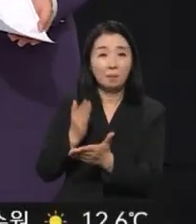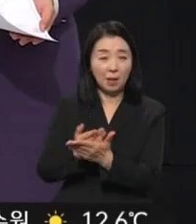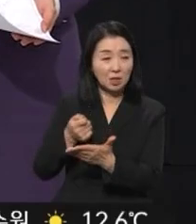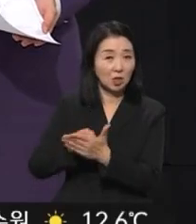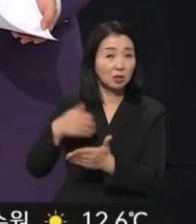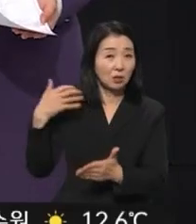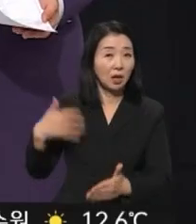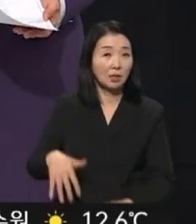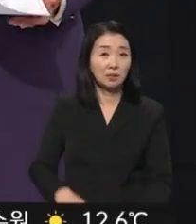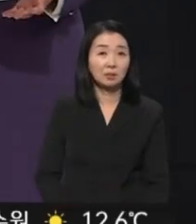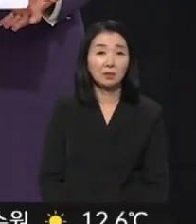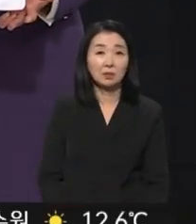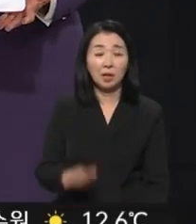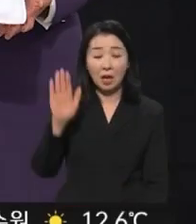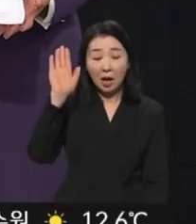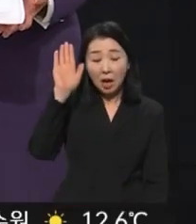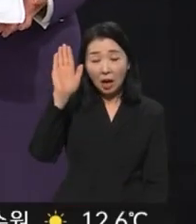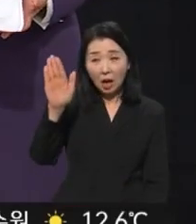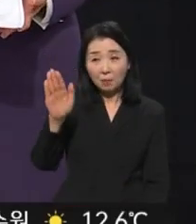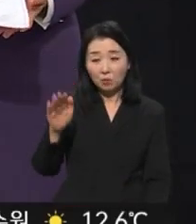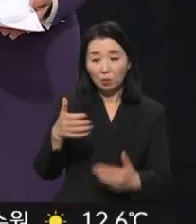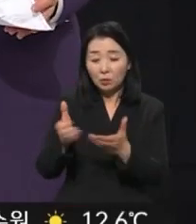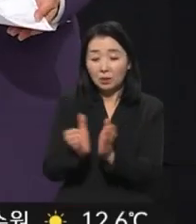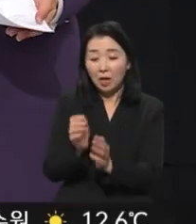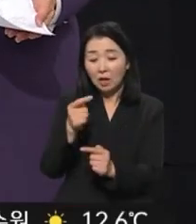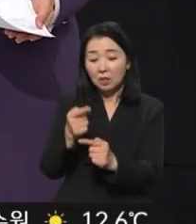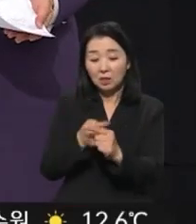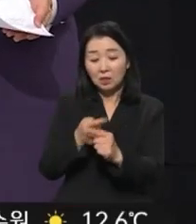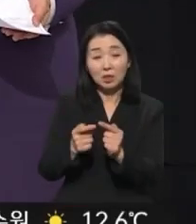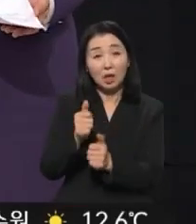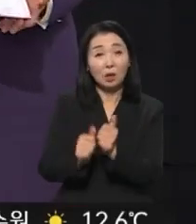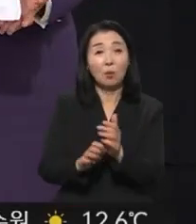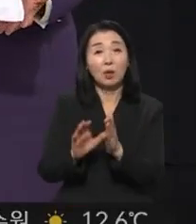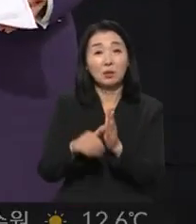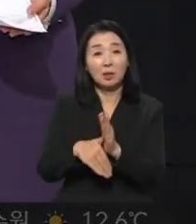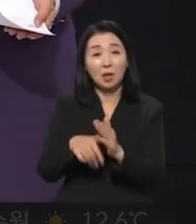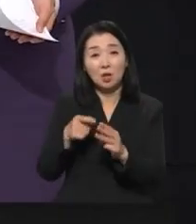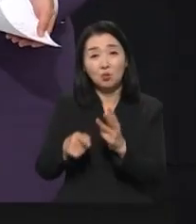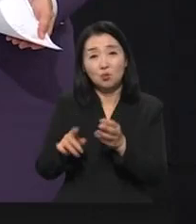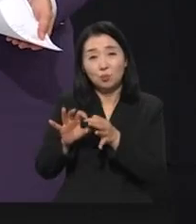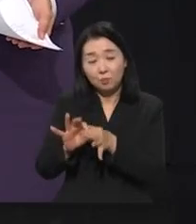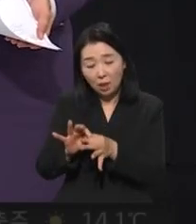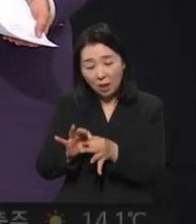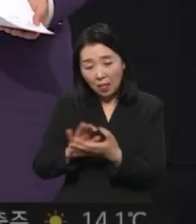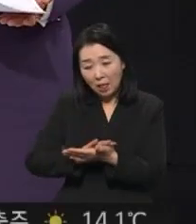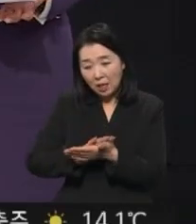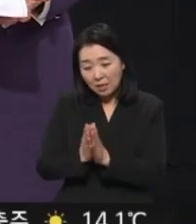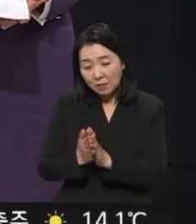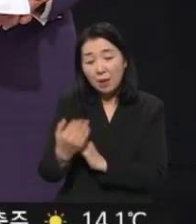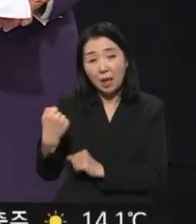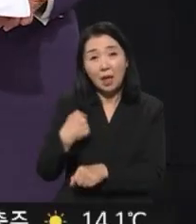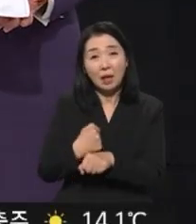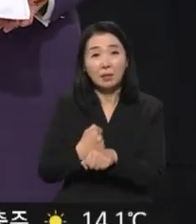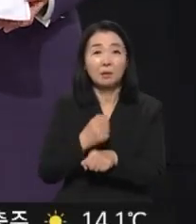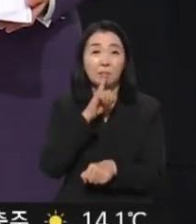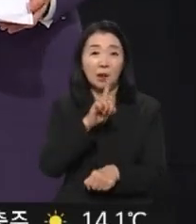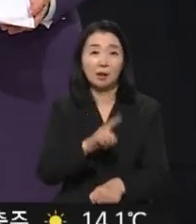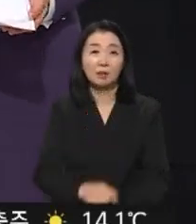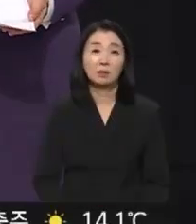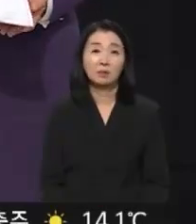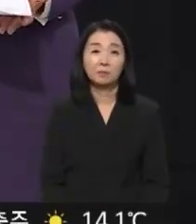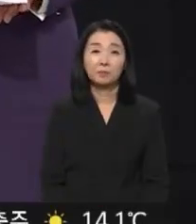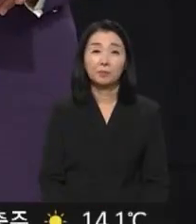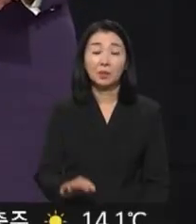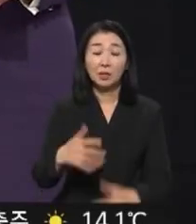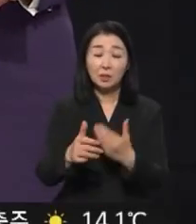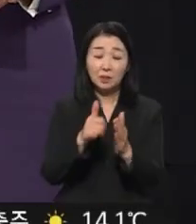결정되지 않았지만 차기 전당대회를 앞두고 친윤계 세력화했다는 시선이 이어질 걸로 보입니다. 한편 차기 당권